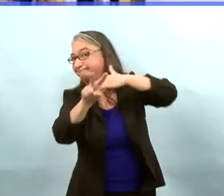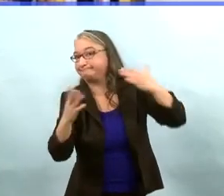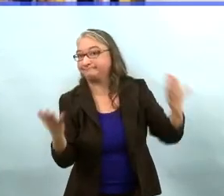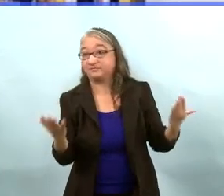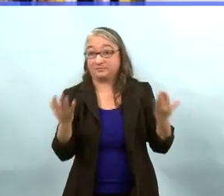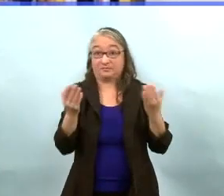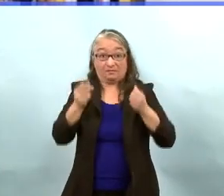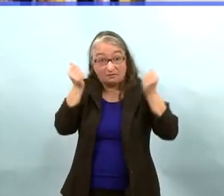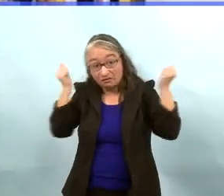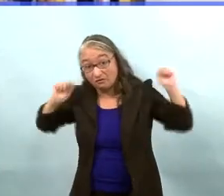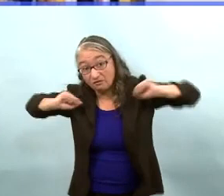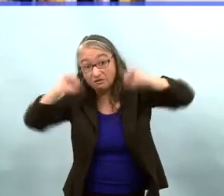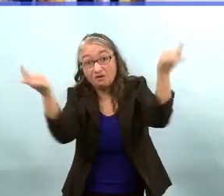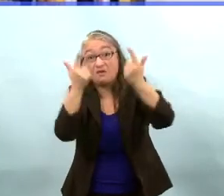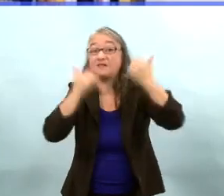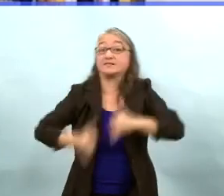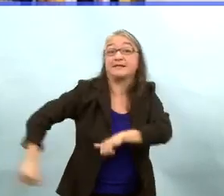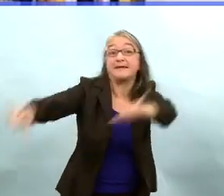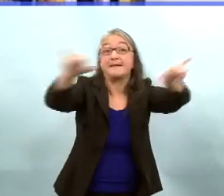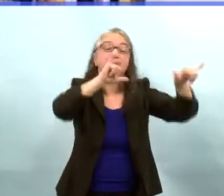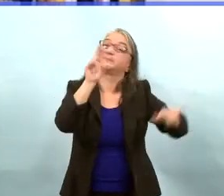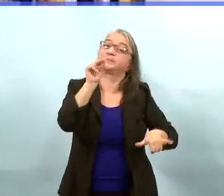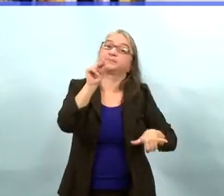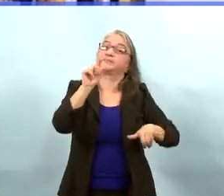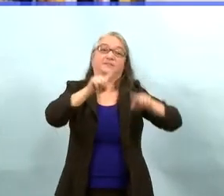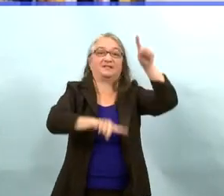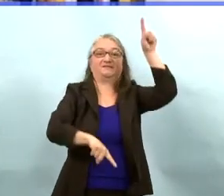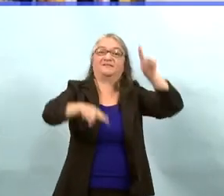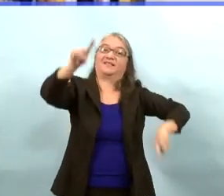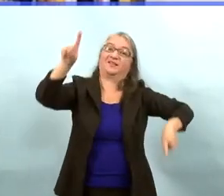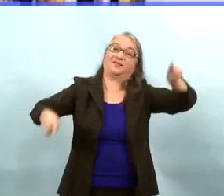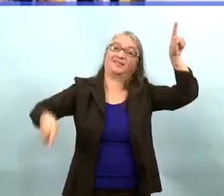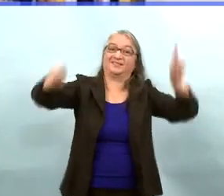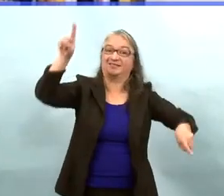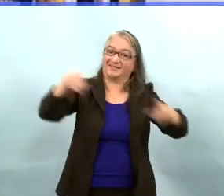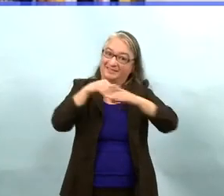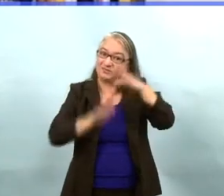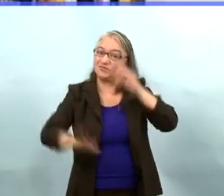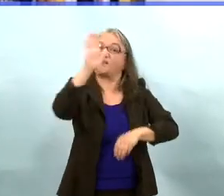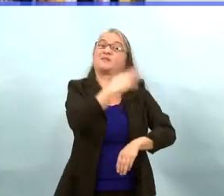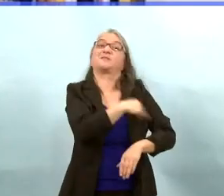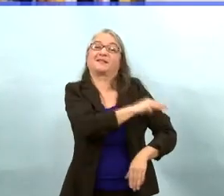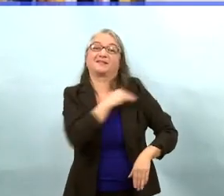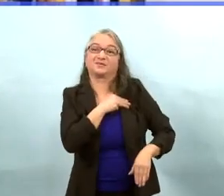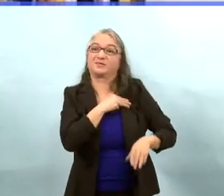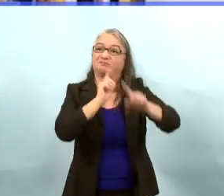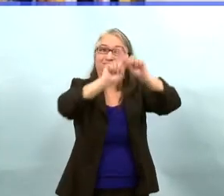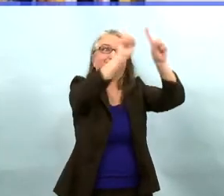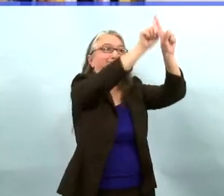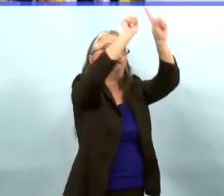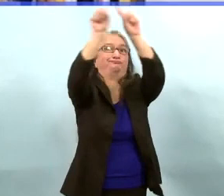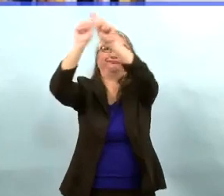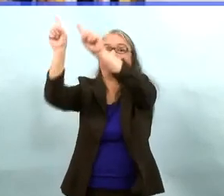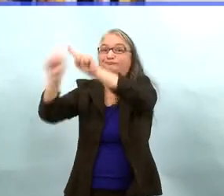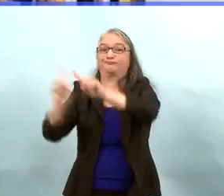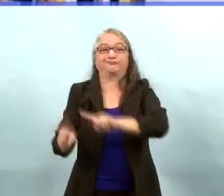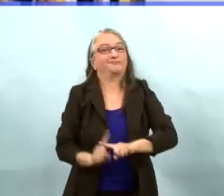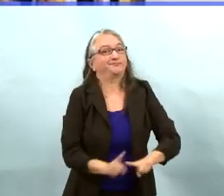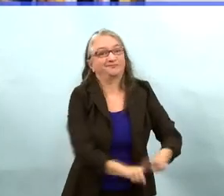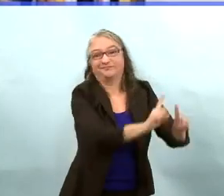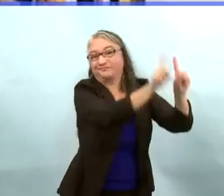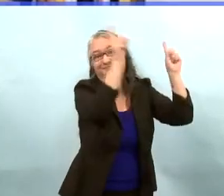cas par cas. Il va falloir évaluer les risques spécifiquement pour chaque école avant de décider si on va recommander quelque chose